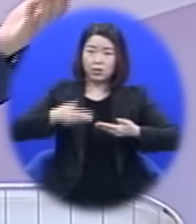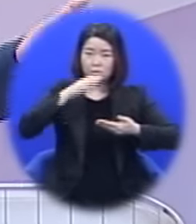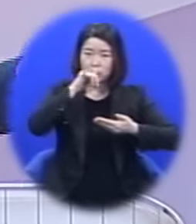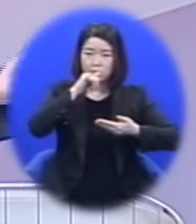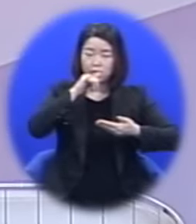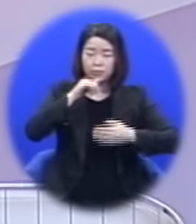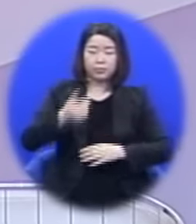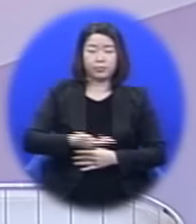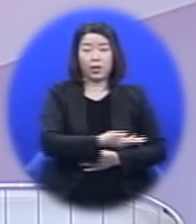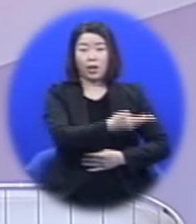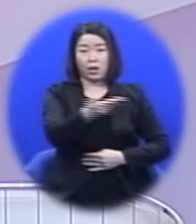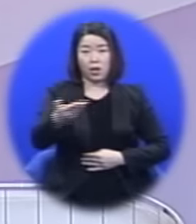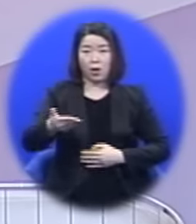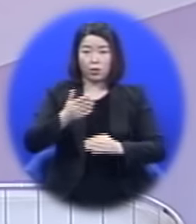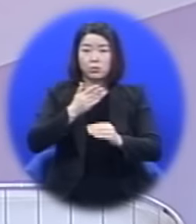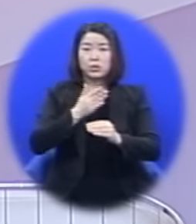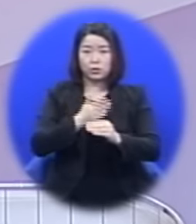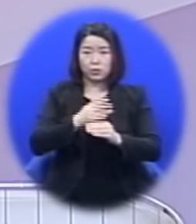여러분들 중에도